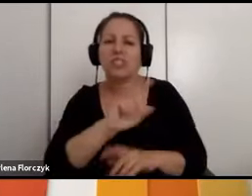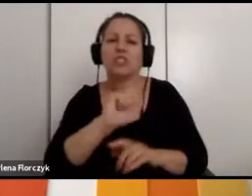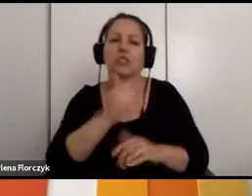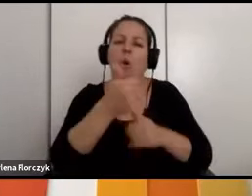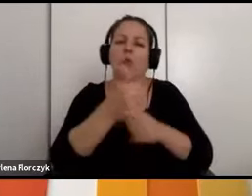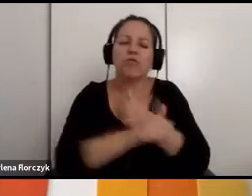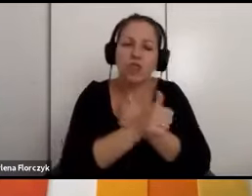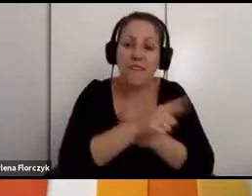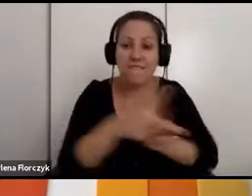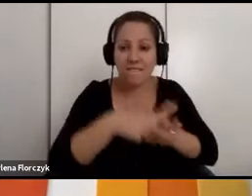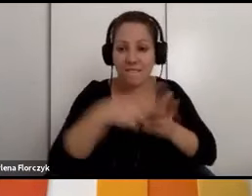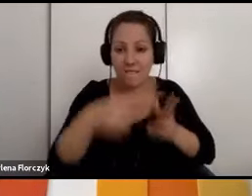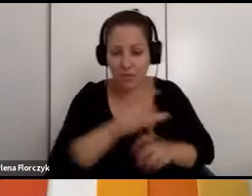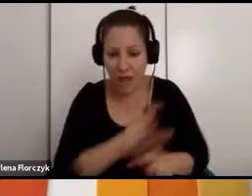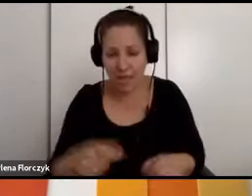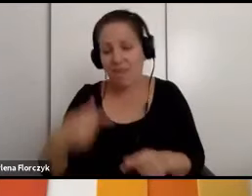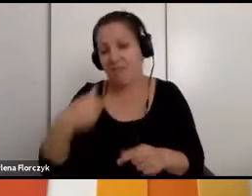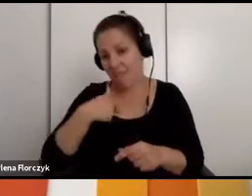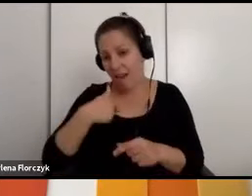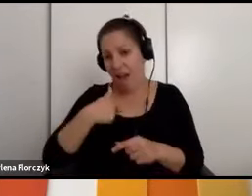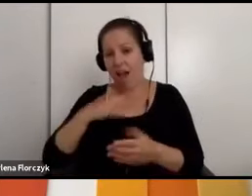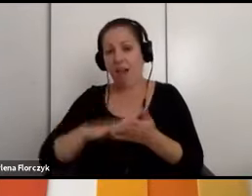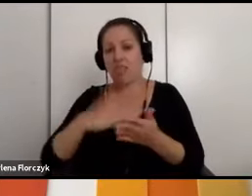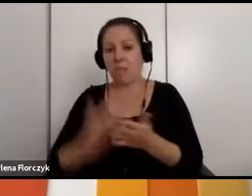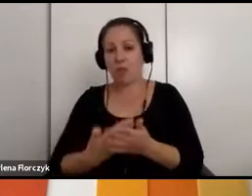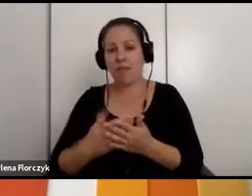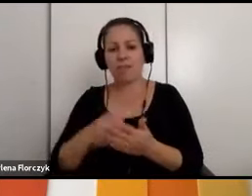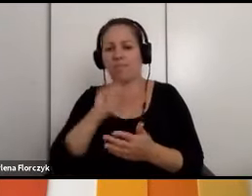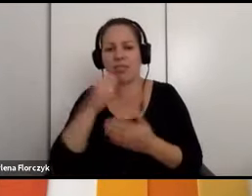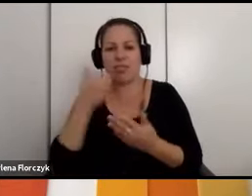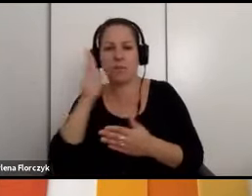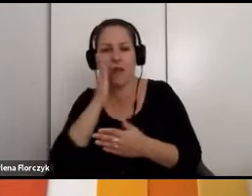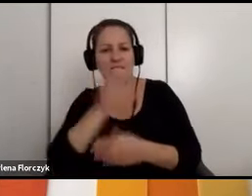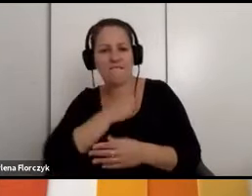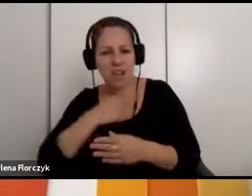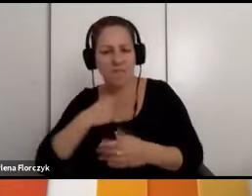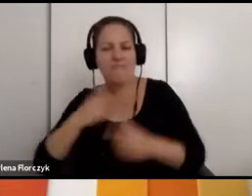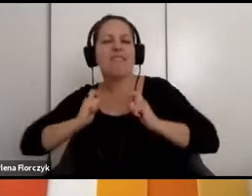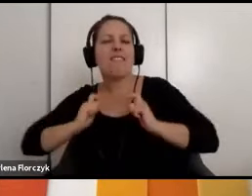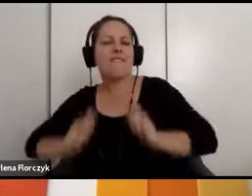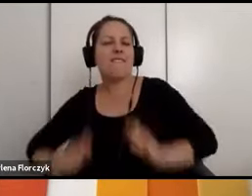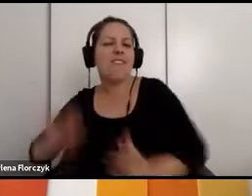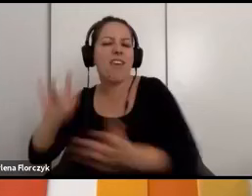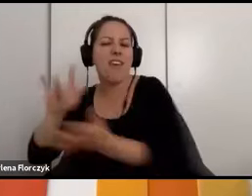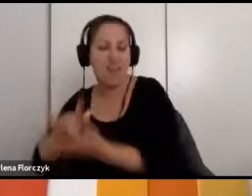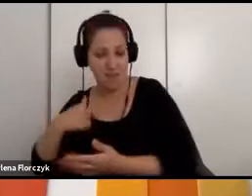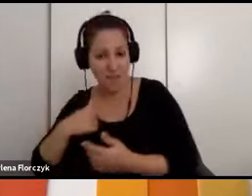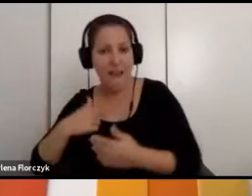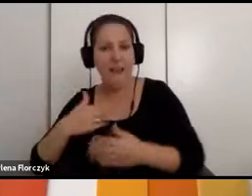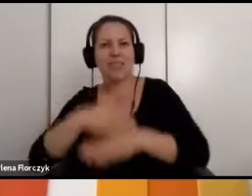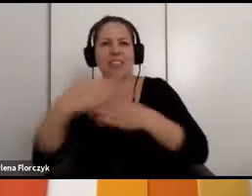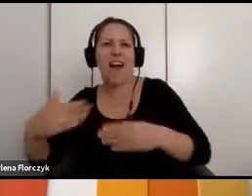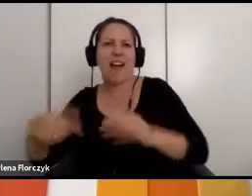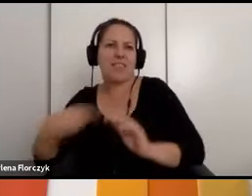tym czasie. Ja na przykład nie mieszkałam w Warszawie, mieszkałam na wsi, więc dla mnie w ogóle teatr był